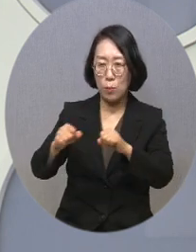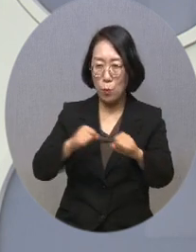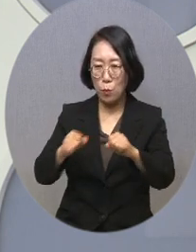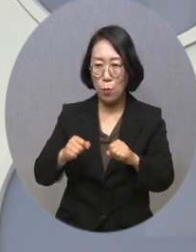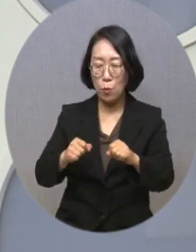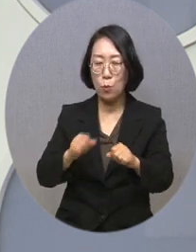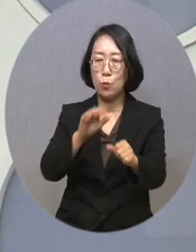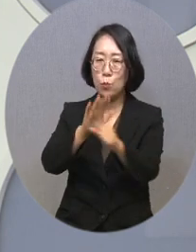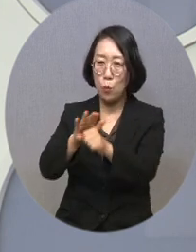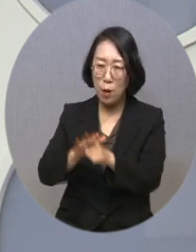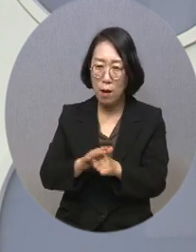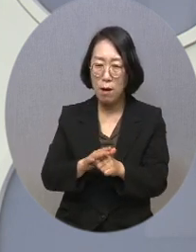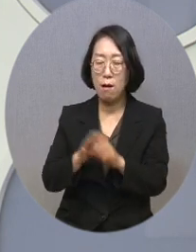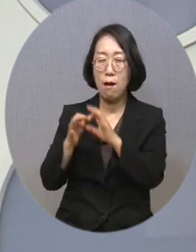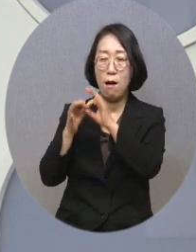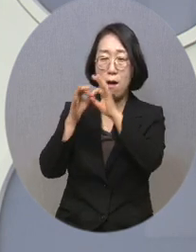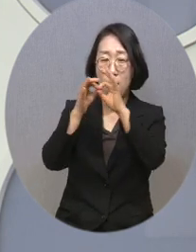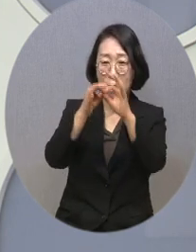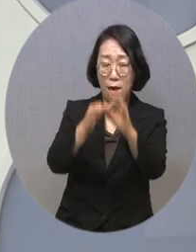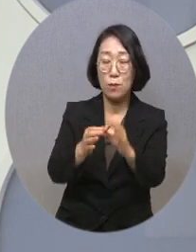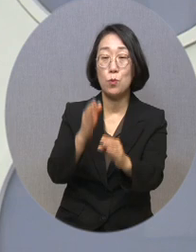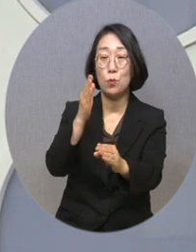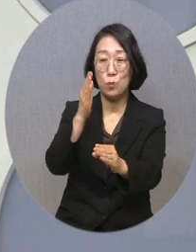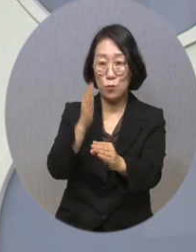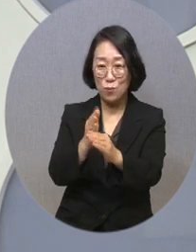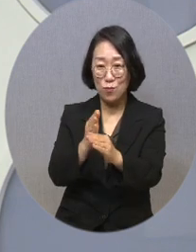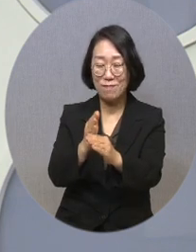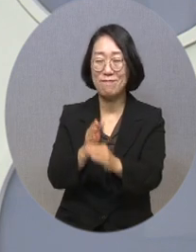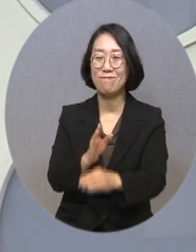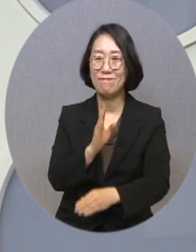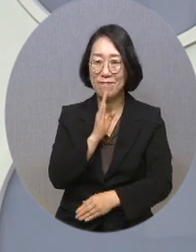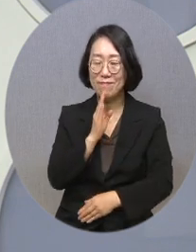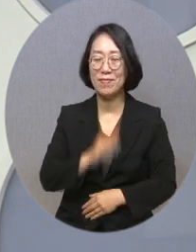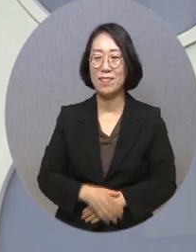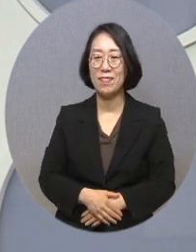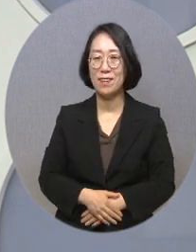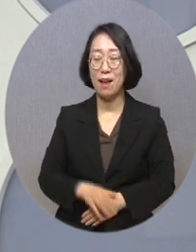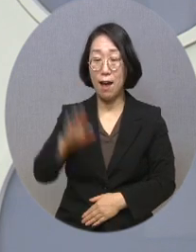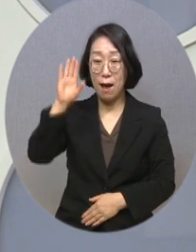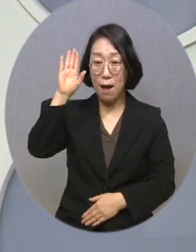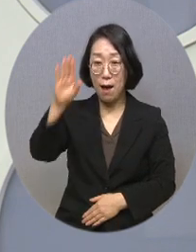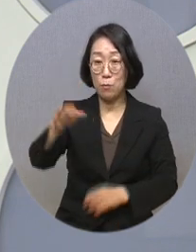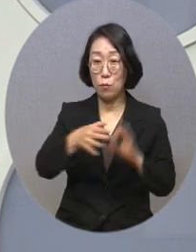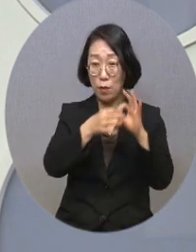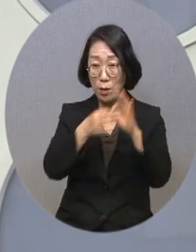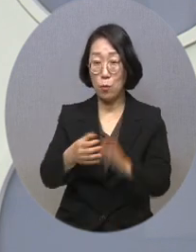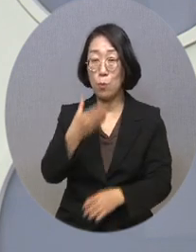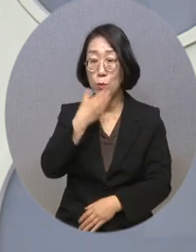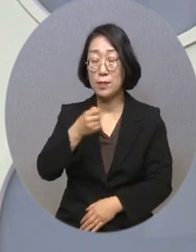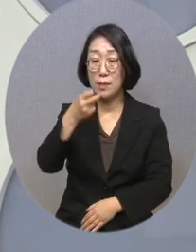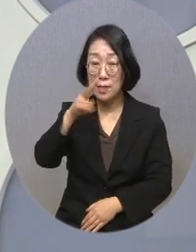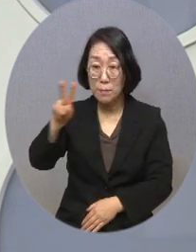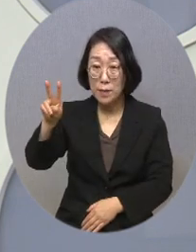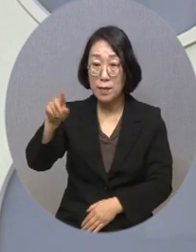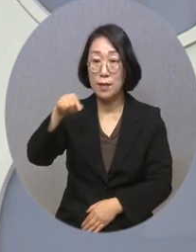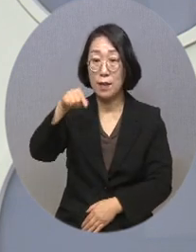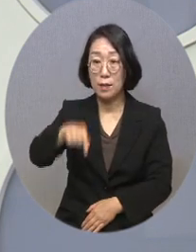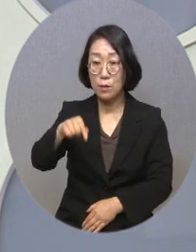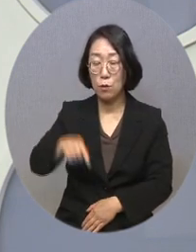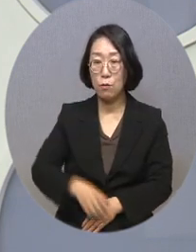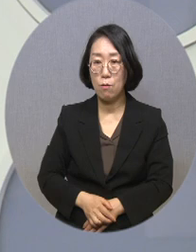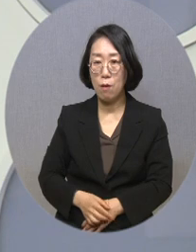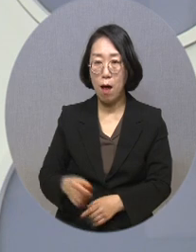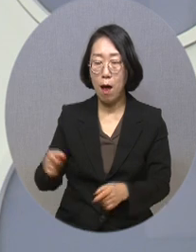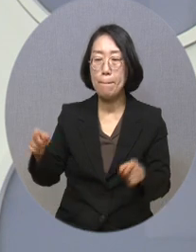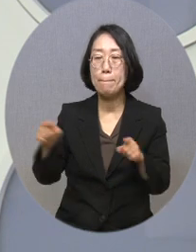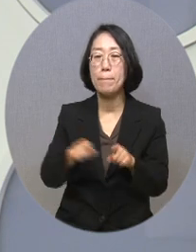길을 참 힘들고 어려운 길을 가고 있는 복지TV입니다. 앞으로 이 복지TV에서는 이런 일들과